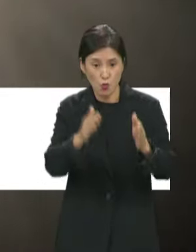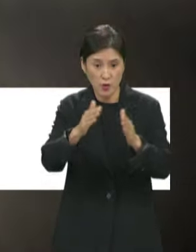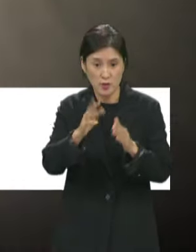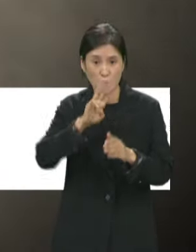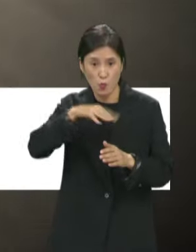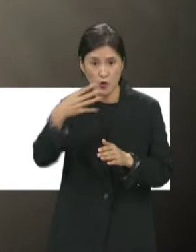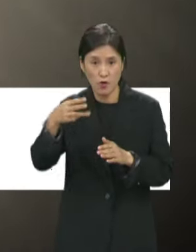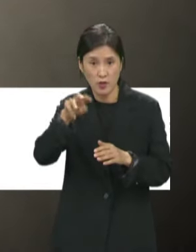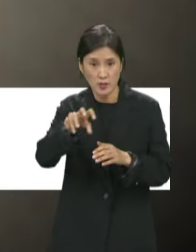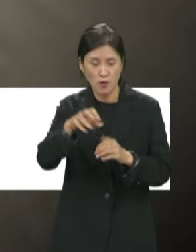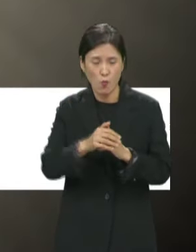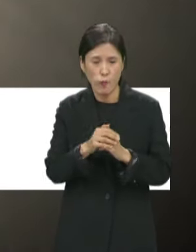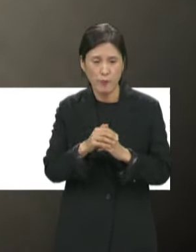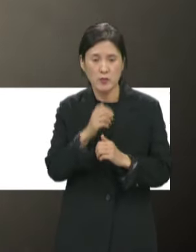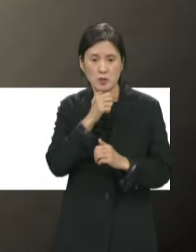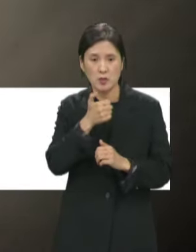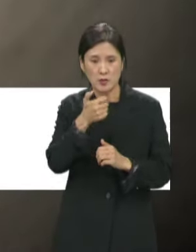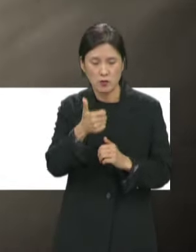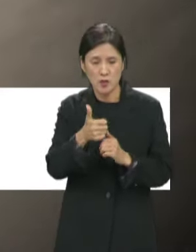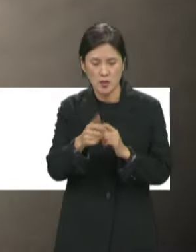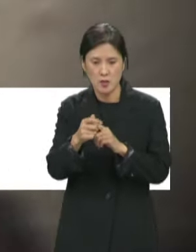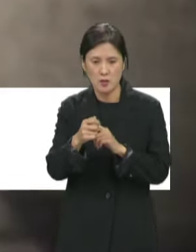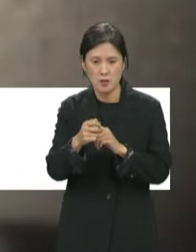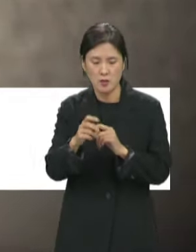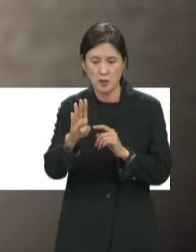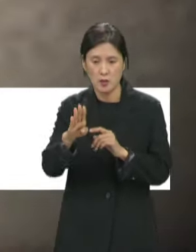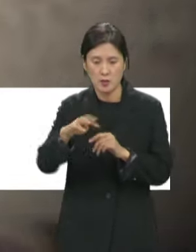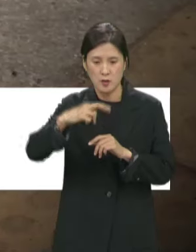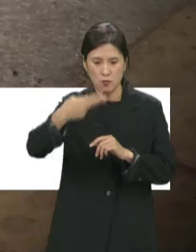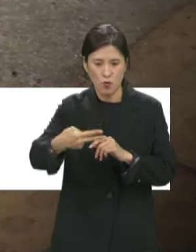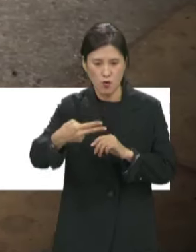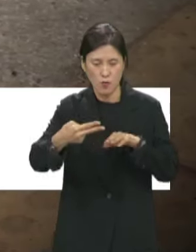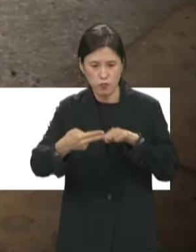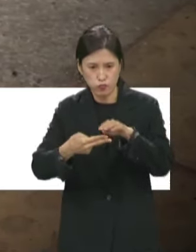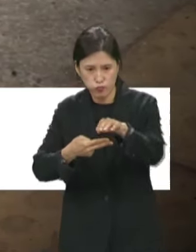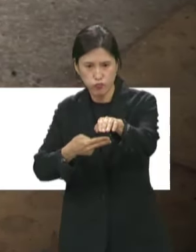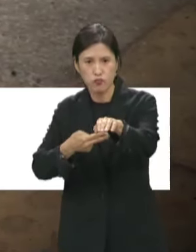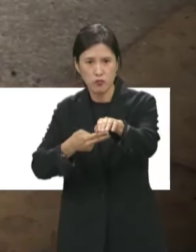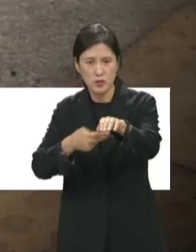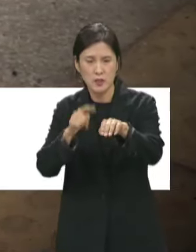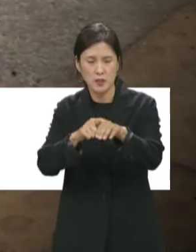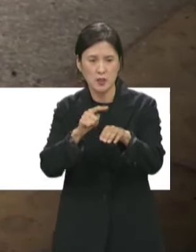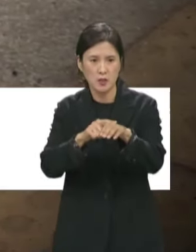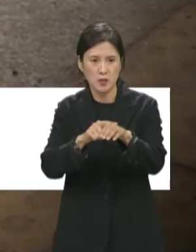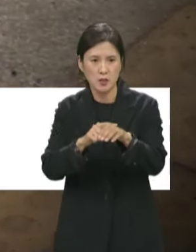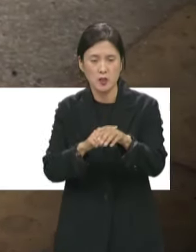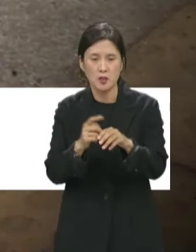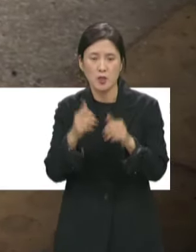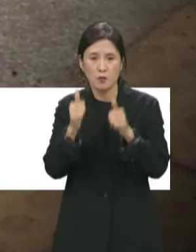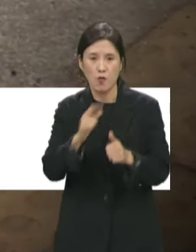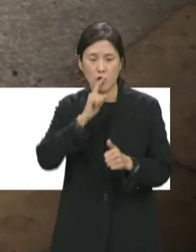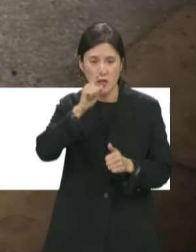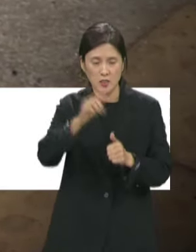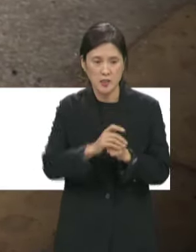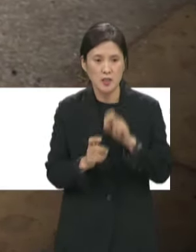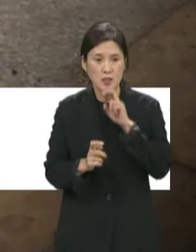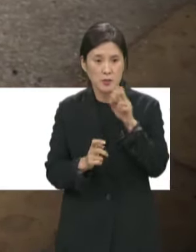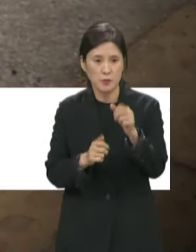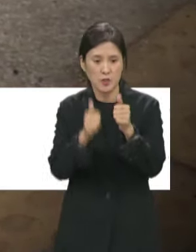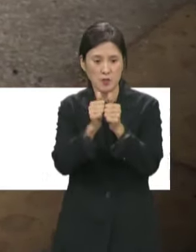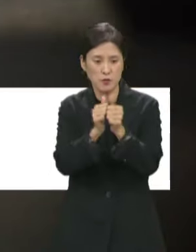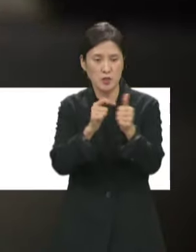수취에 누워 있던 신 다섯살 씨를 피하지 못하고 차량으로 바고 지나간 혐의로 기소된 20대에